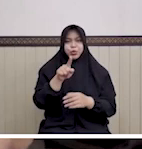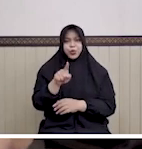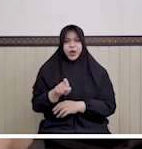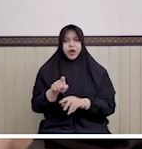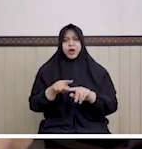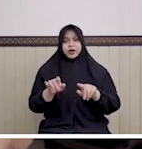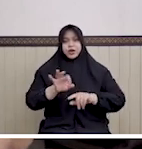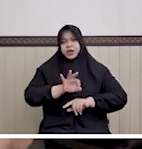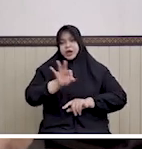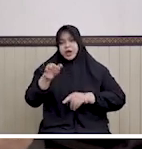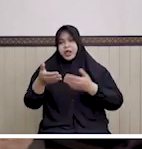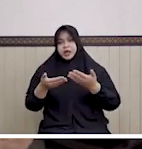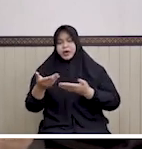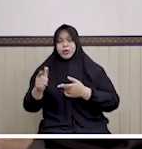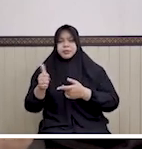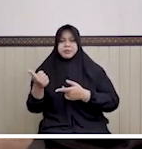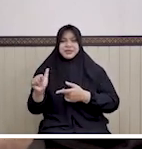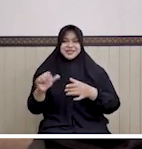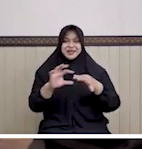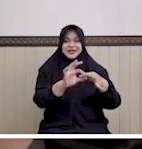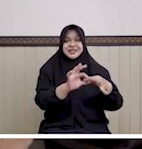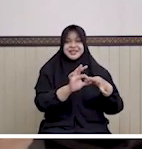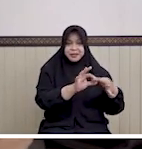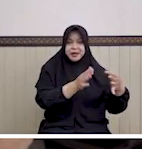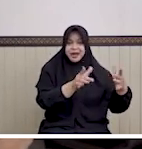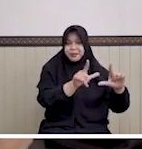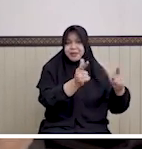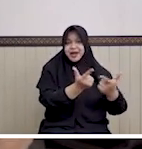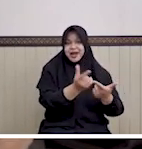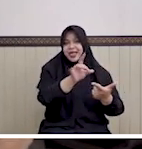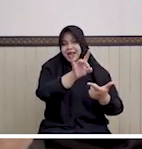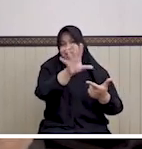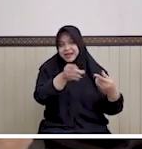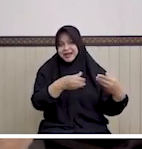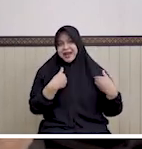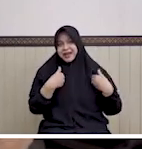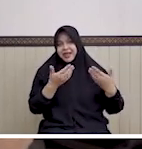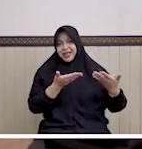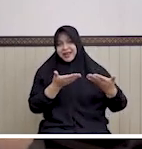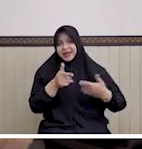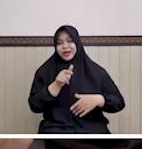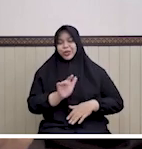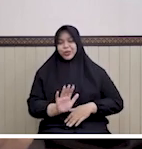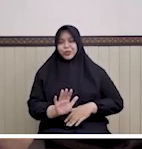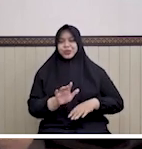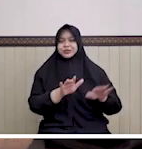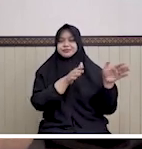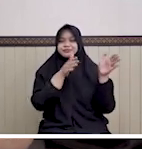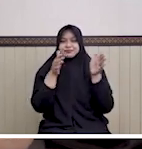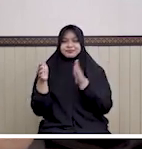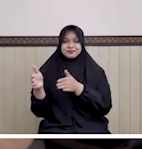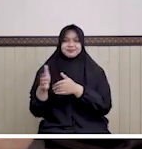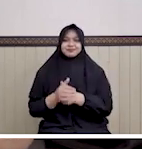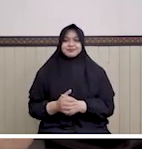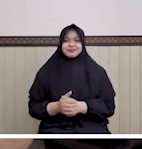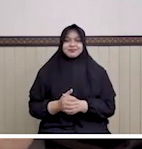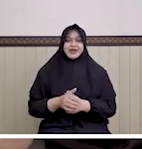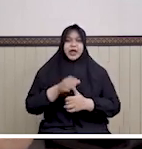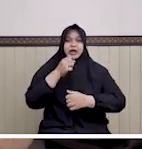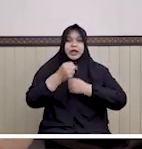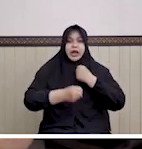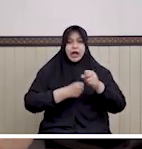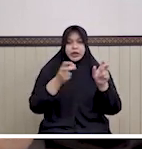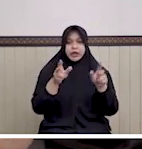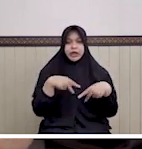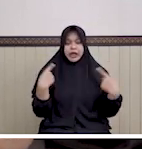disitu tidak ada layanannya maka bisa berjejaring dengan lembaga-lembaga yang lain ya gerakan